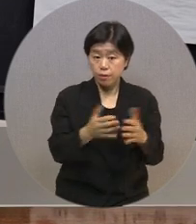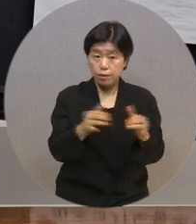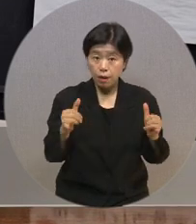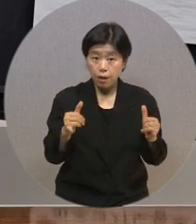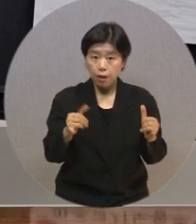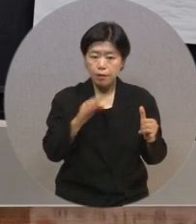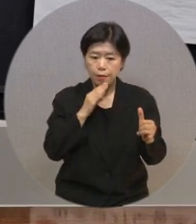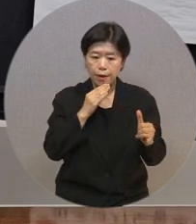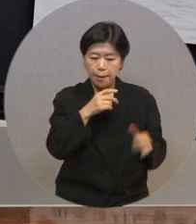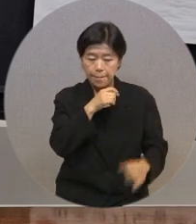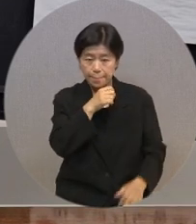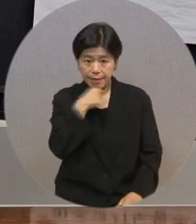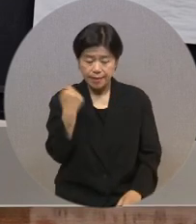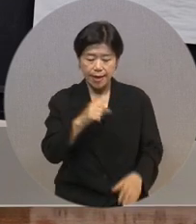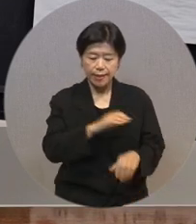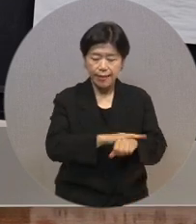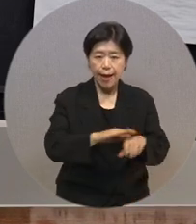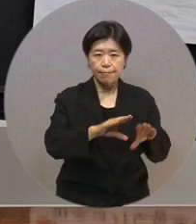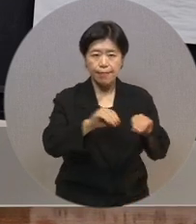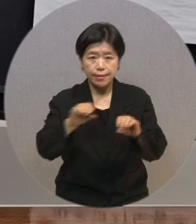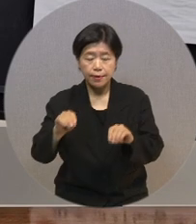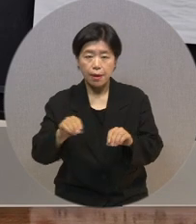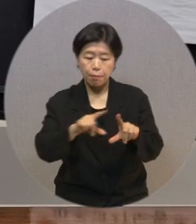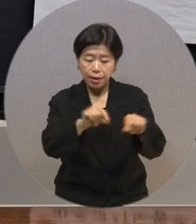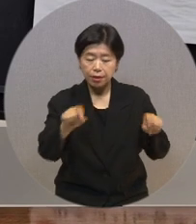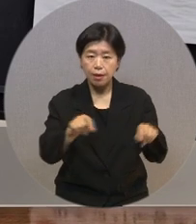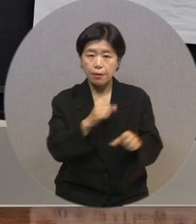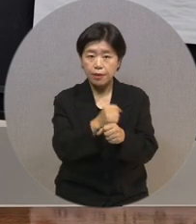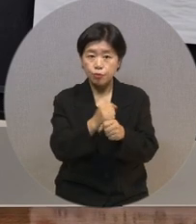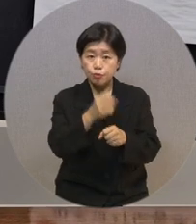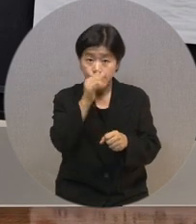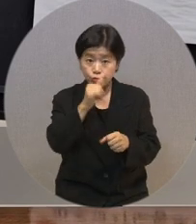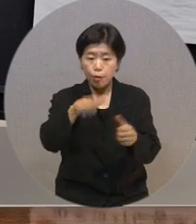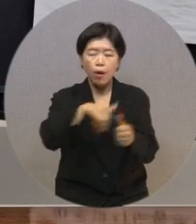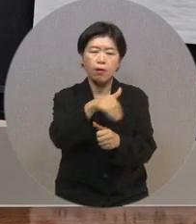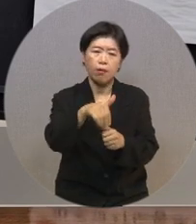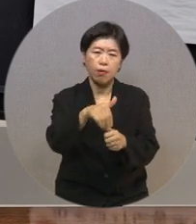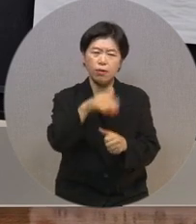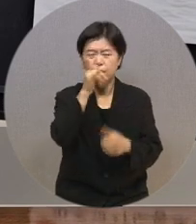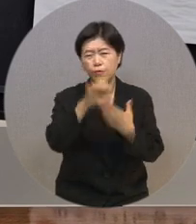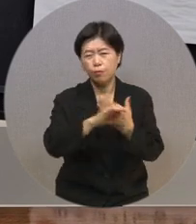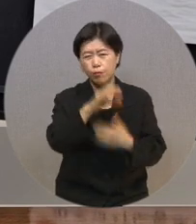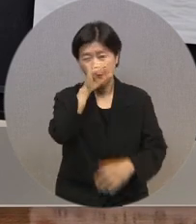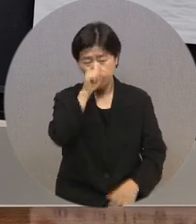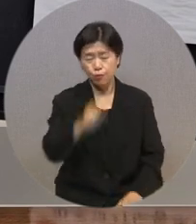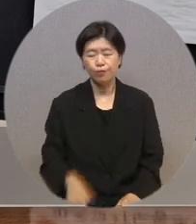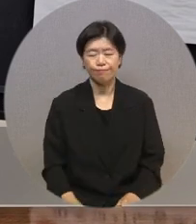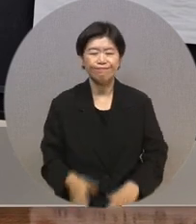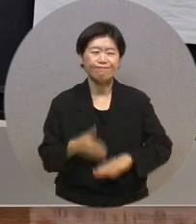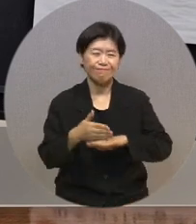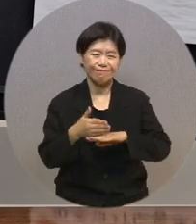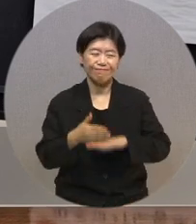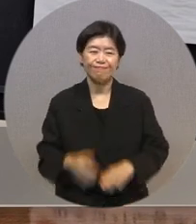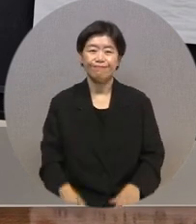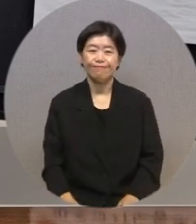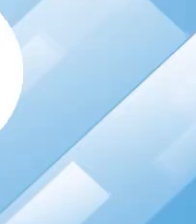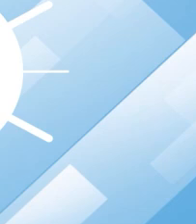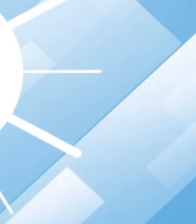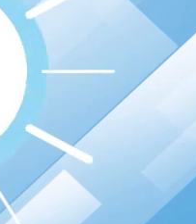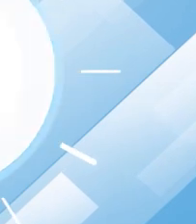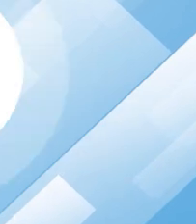수 있도록, 일하면서 웃을 수 있도록 좀 빠르게 조례 제정을 해주셨으면 감사하겠습니다.